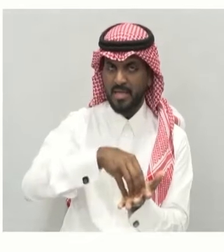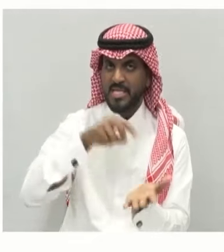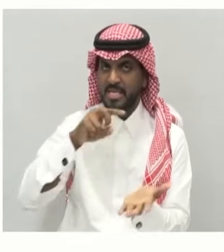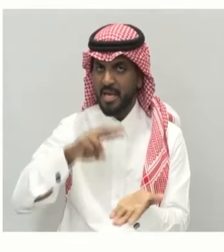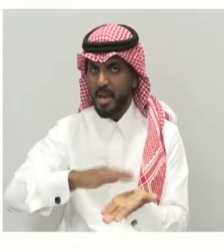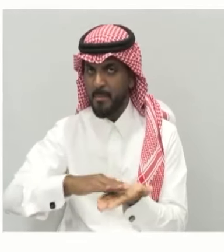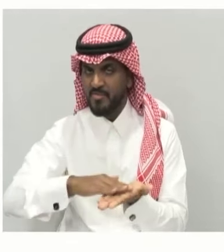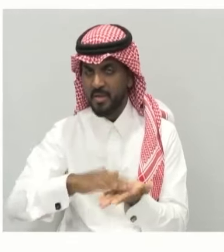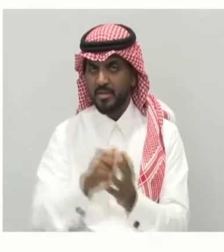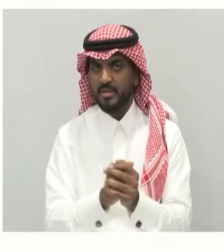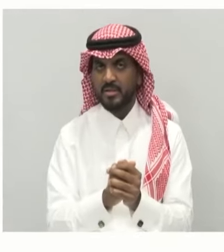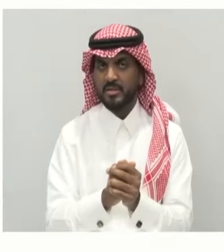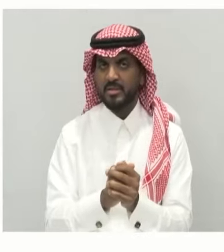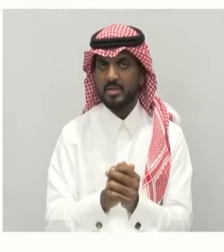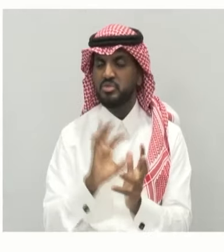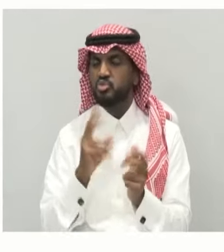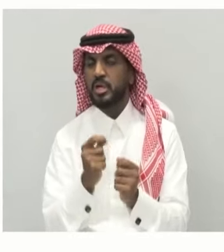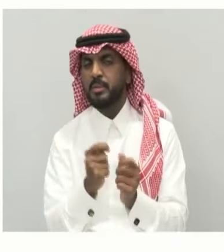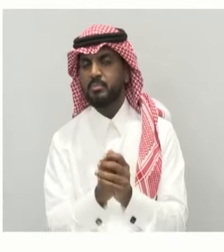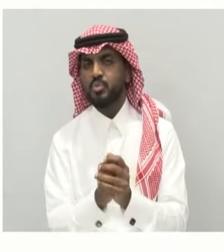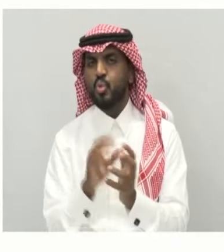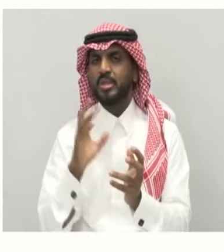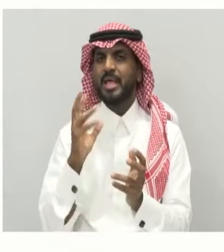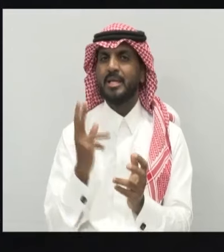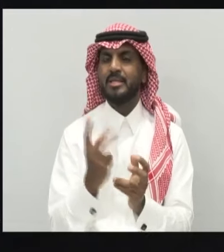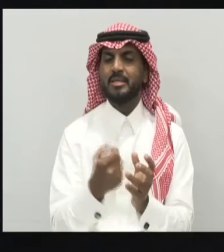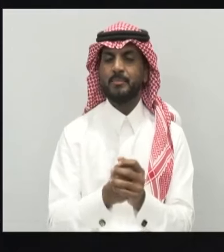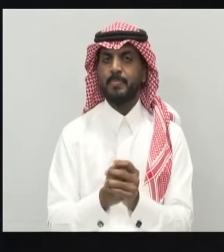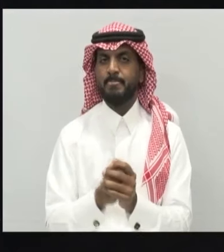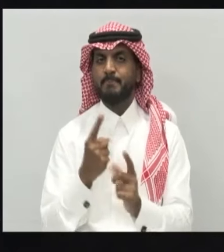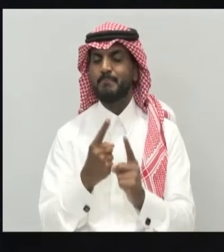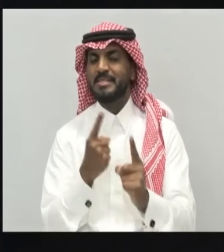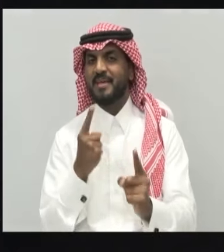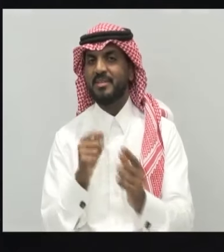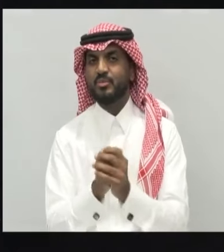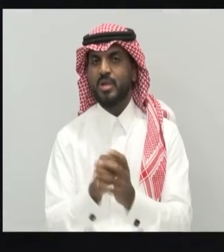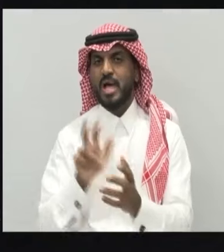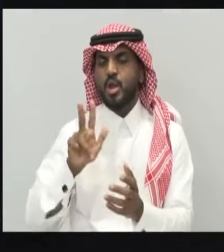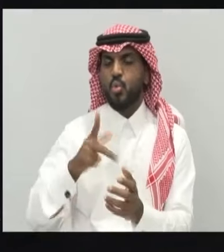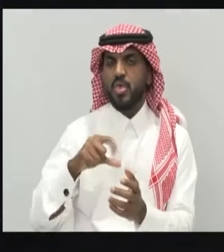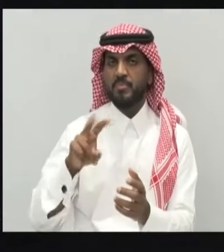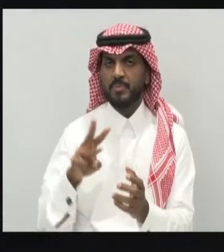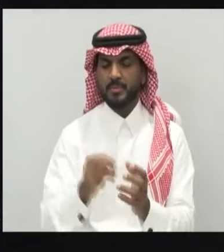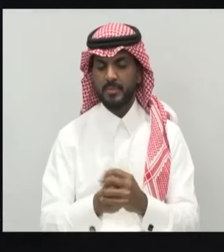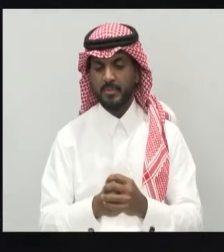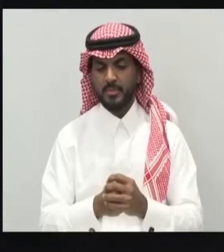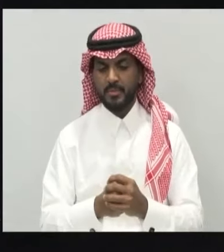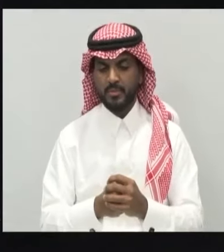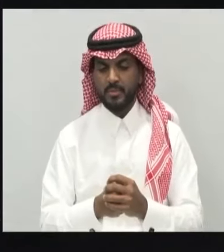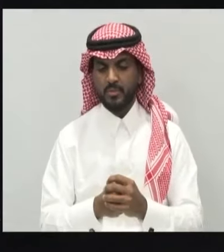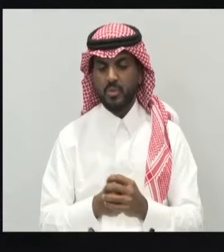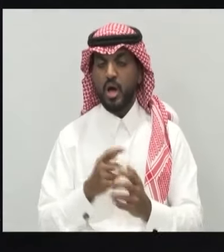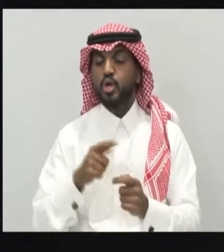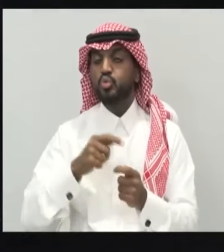الارض هذه يحسبون هذه المسافه ويقدرونها اللي هي مسافه الوثب بارك الله فيكم طيب اطول